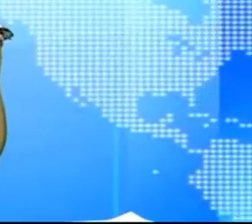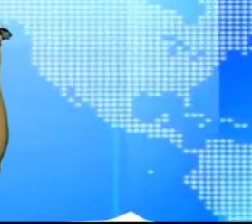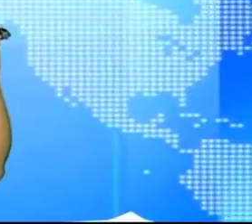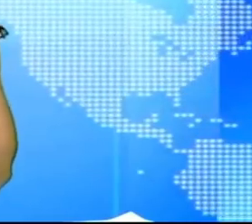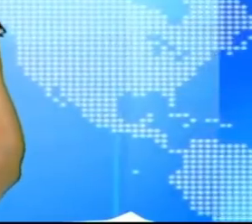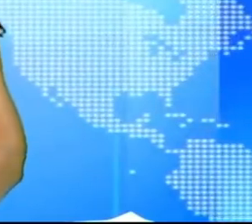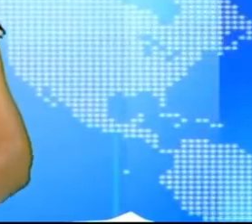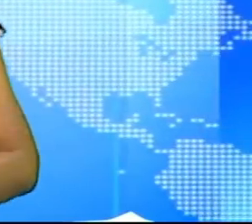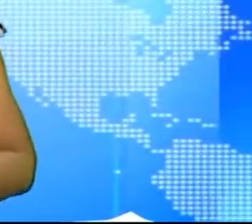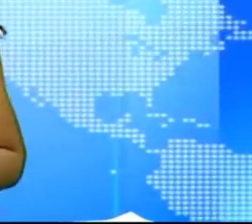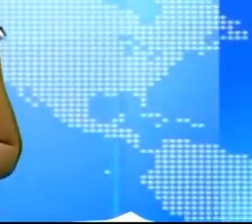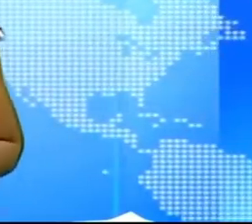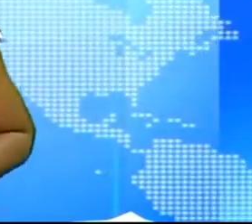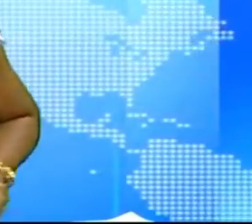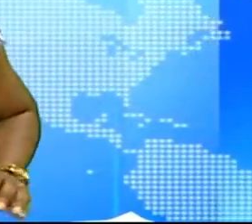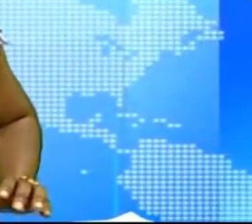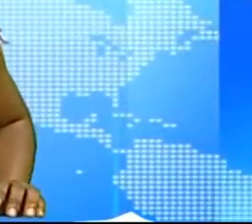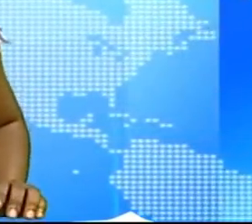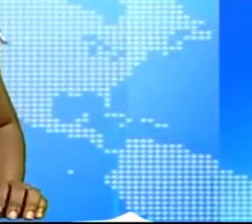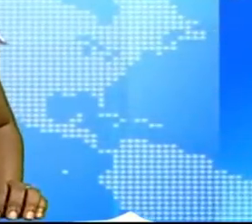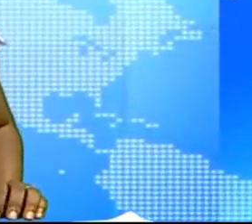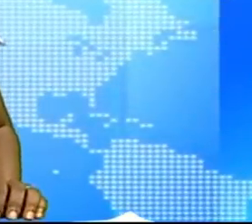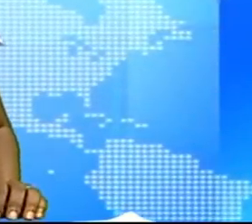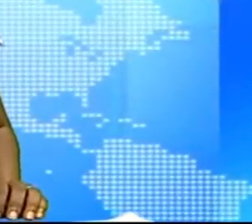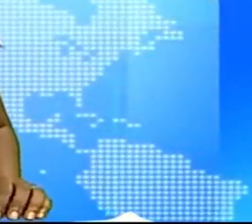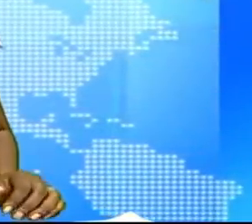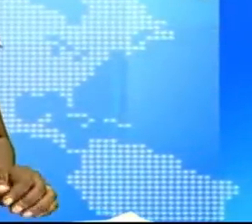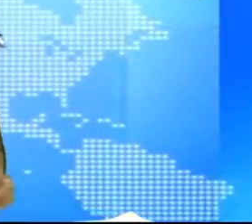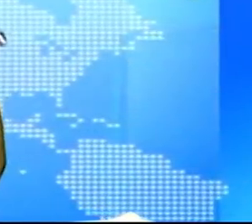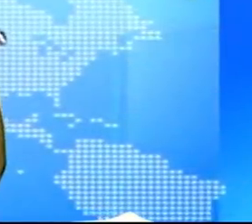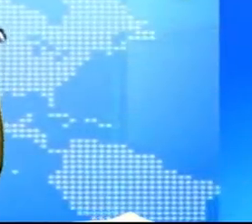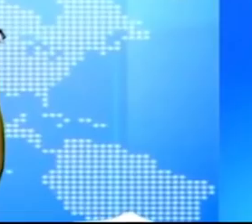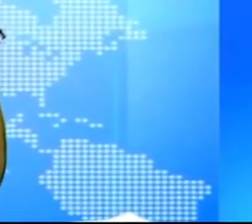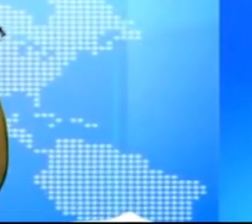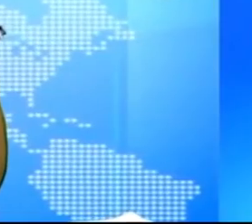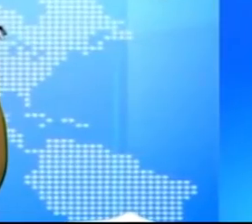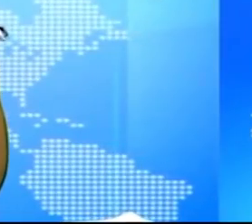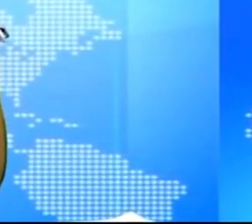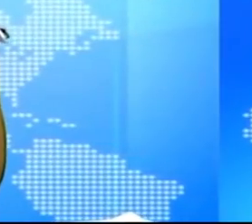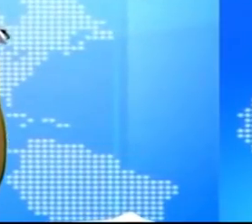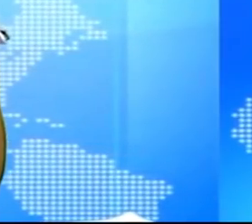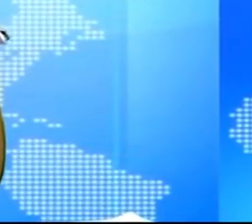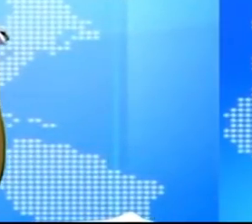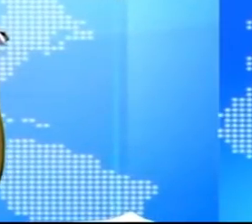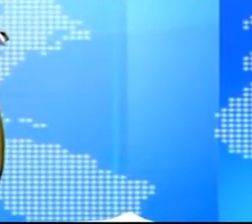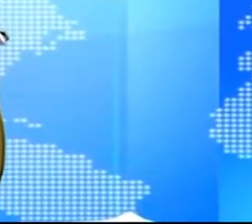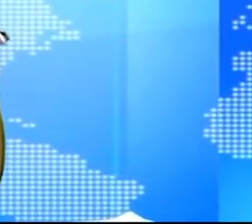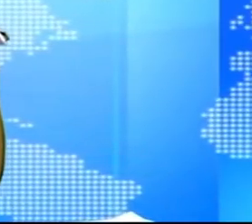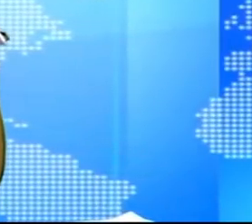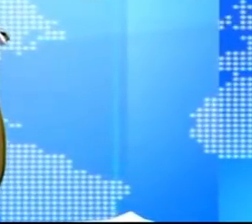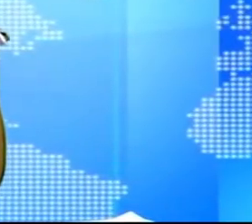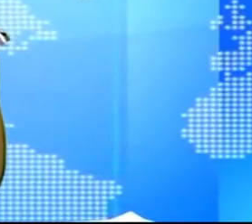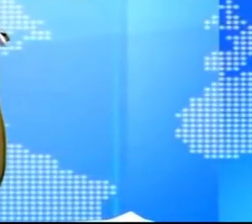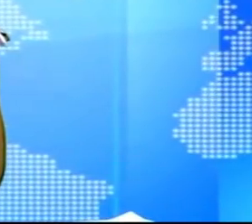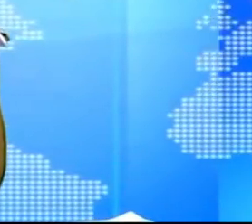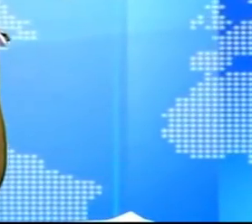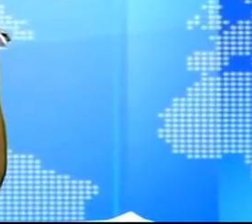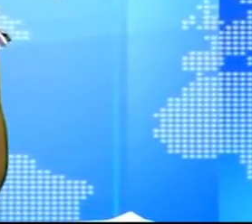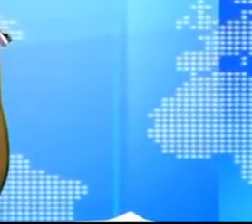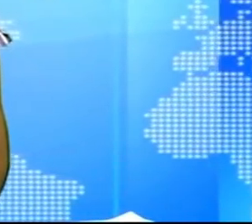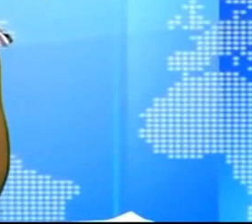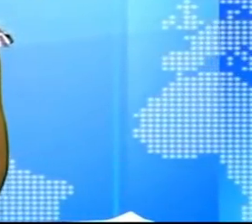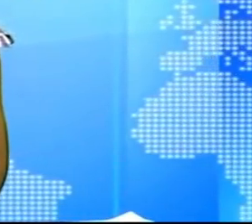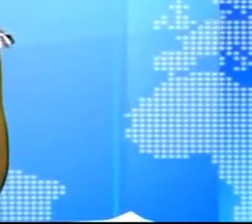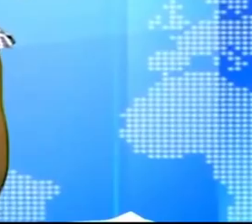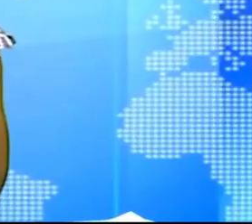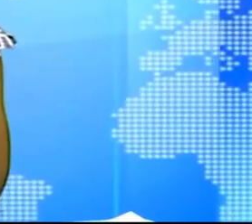plus, bonsoir et bienvenue à ce journal. Le président du Centre mondial d'adaptation a été